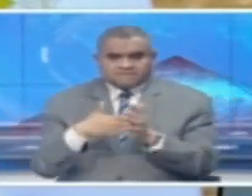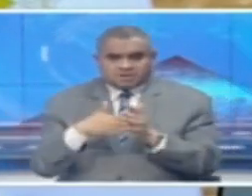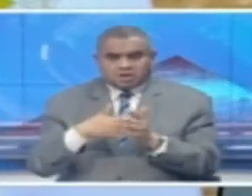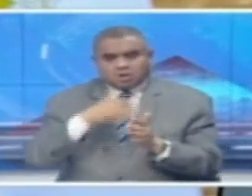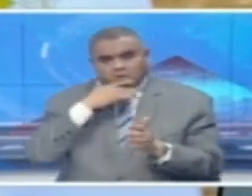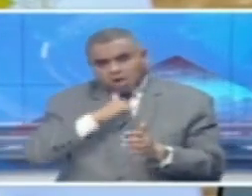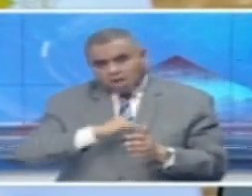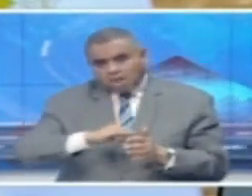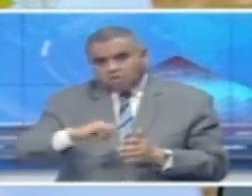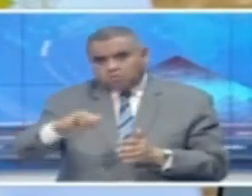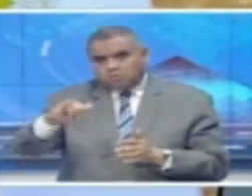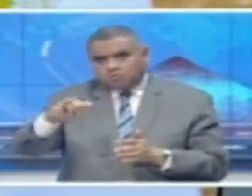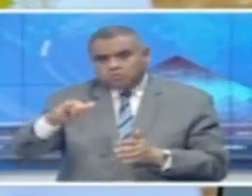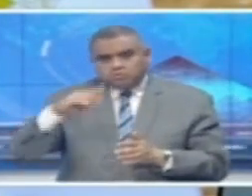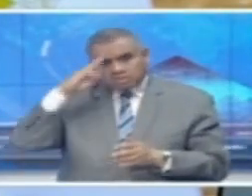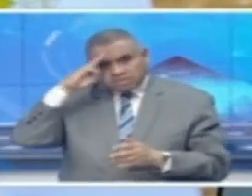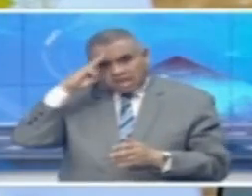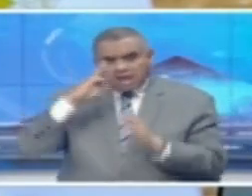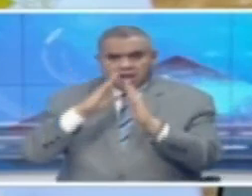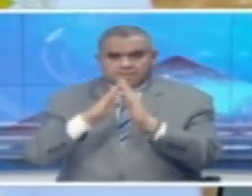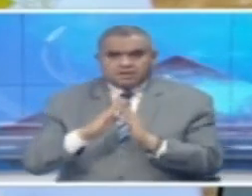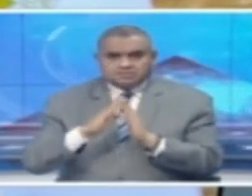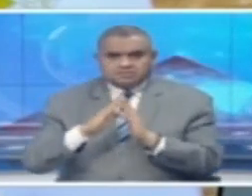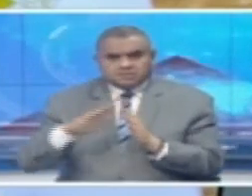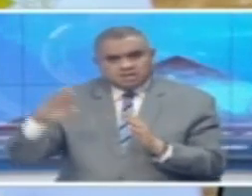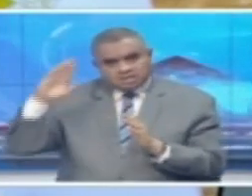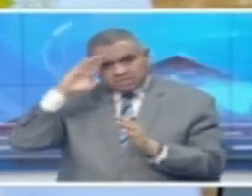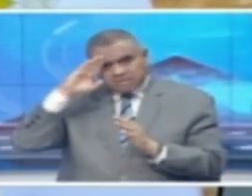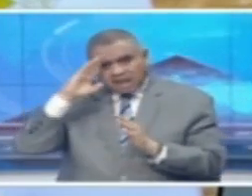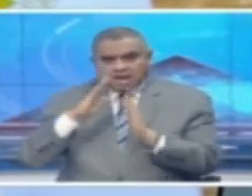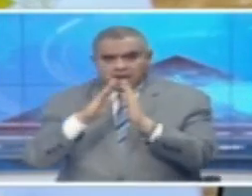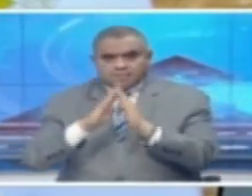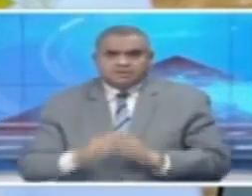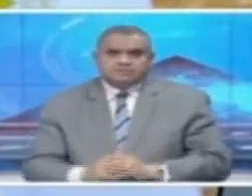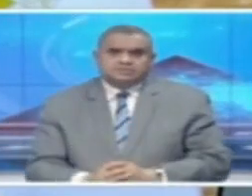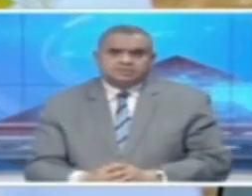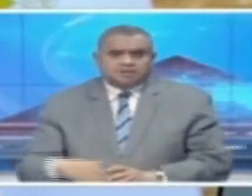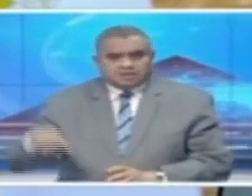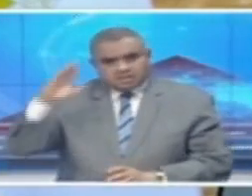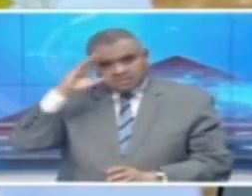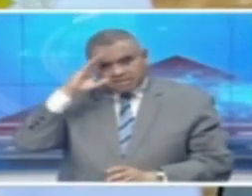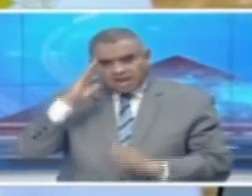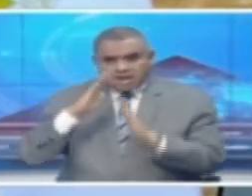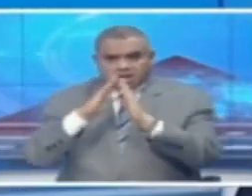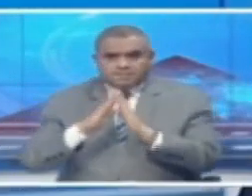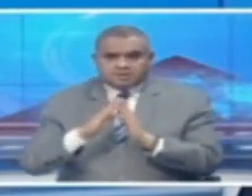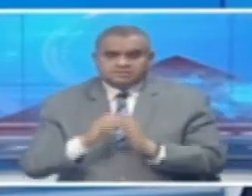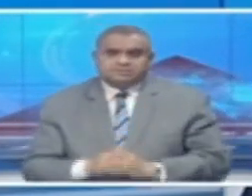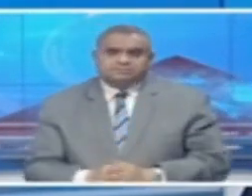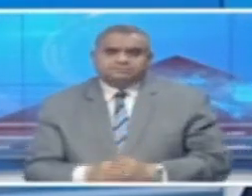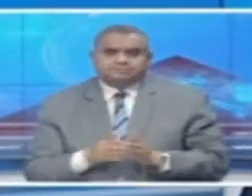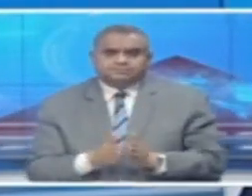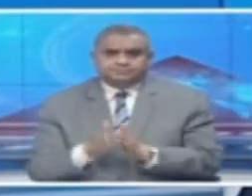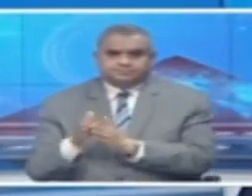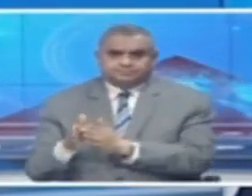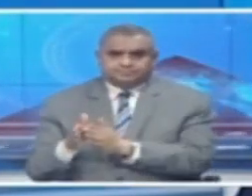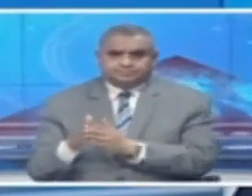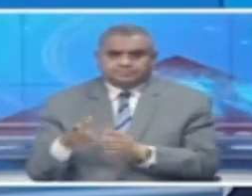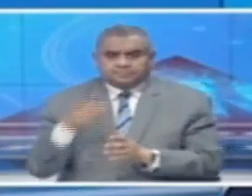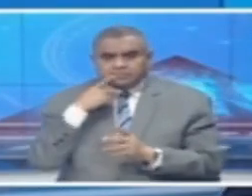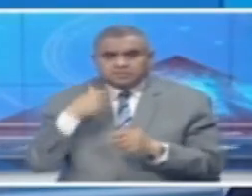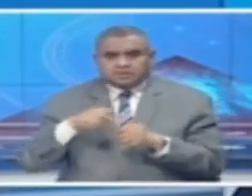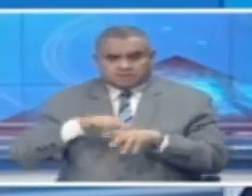ودائما، تحيا مصر، تحيا مصر، تحيا مصر. أيها